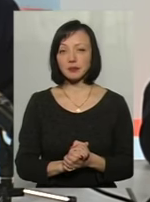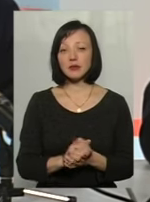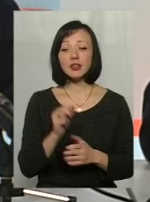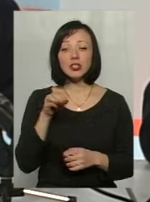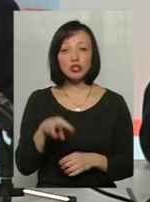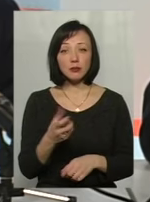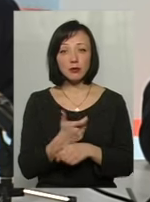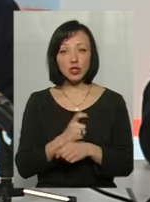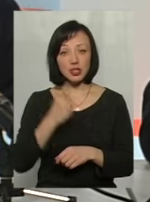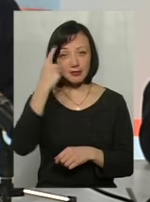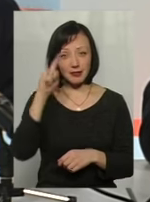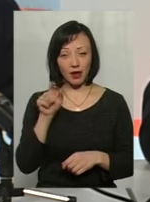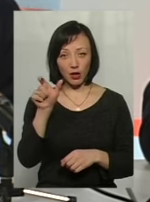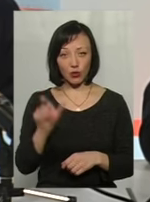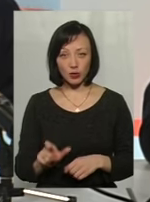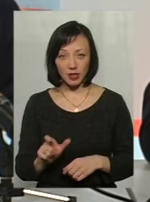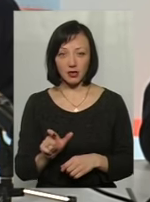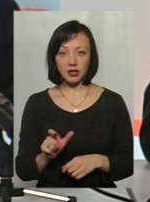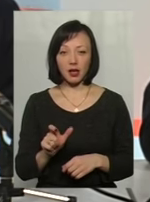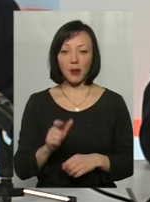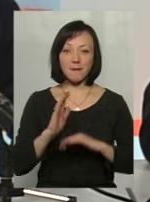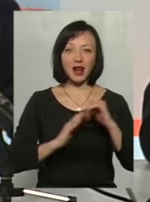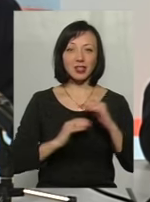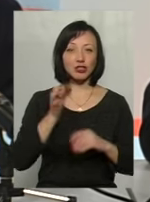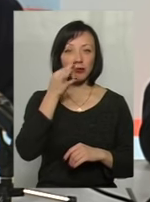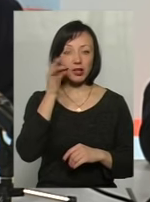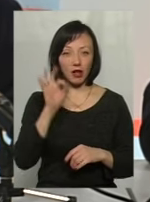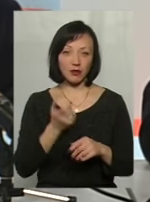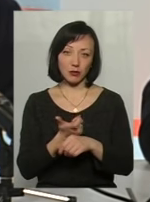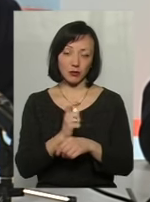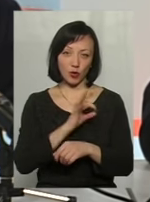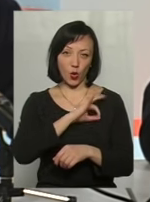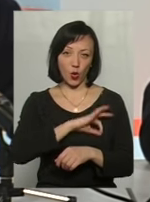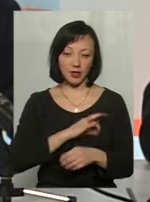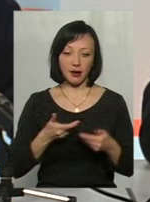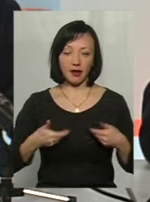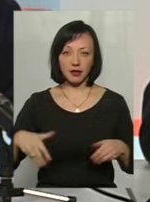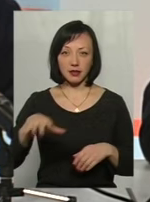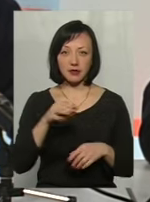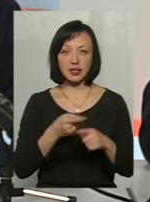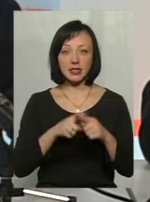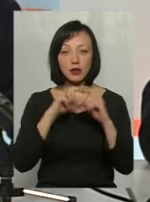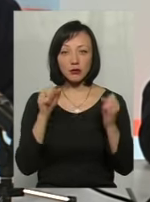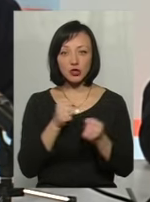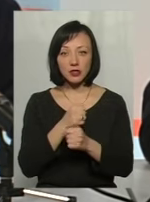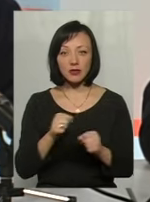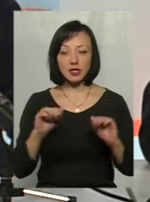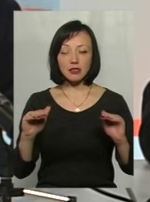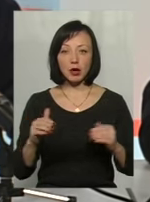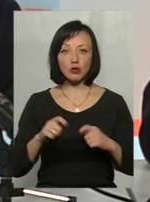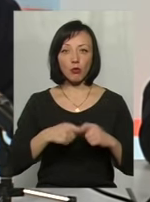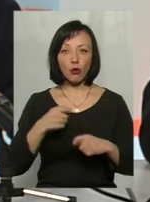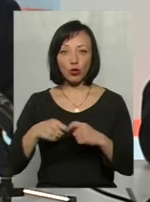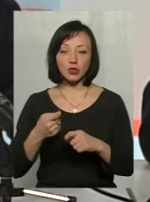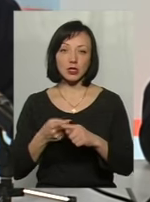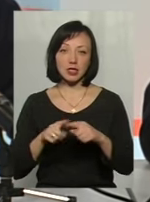людина володіє, чим раніше, і особливо практичними навичками, тим це корисніше для нас, для всіх. Це унеможливлює, це зменшує правопорушення,